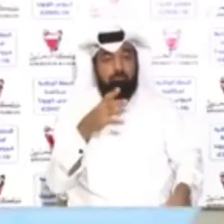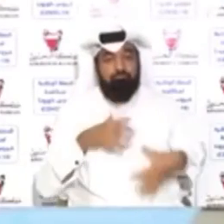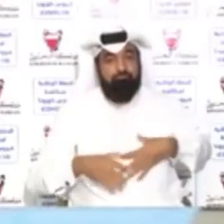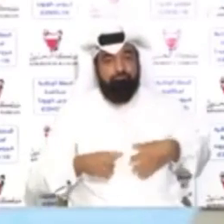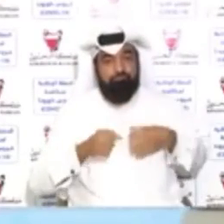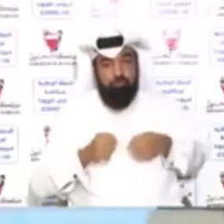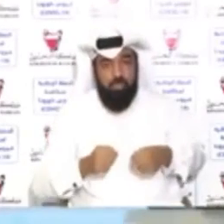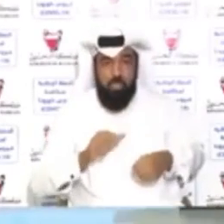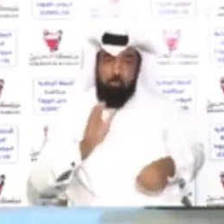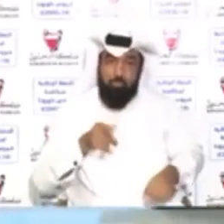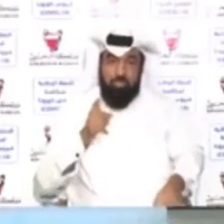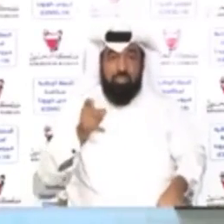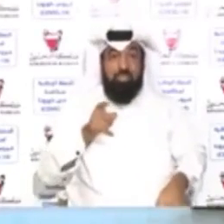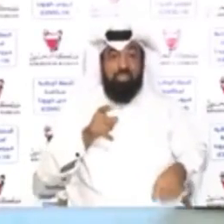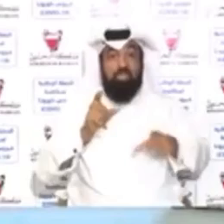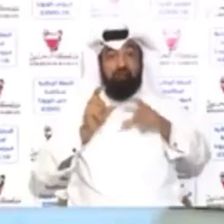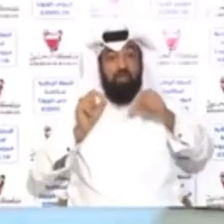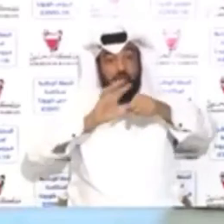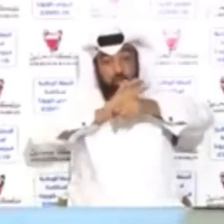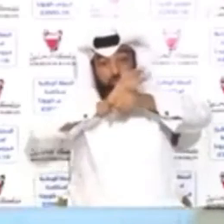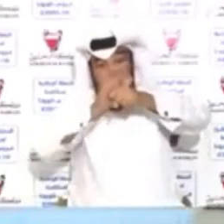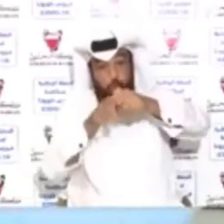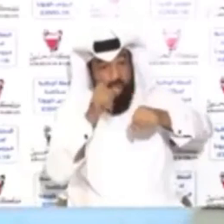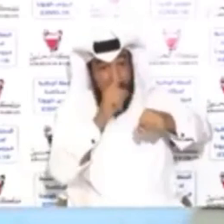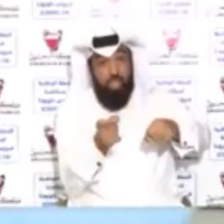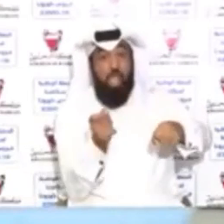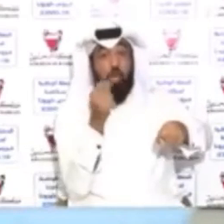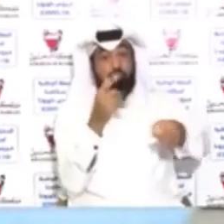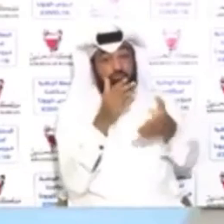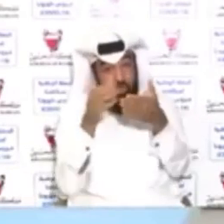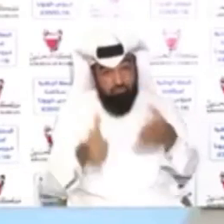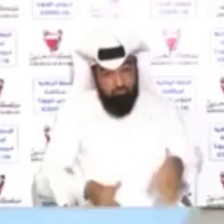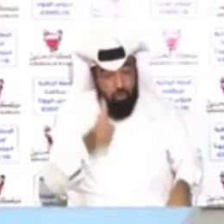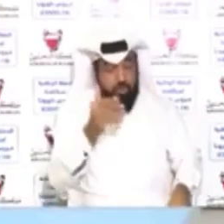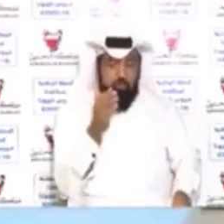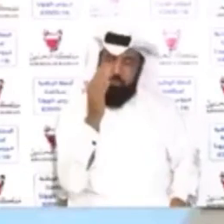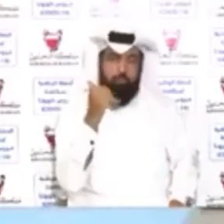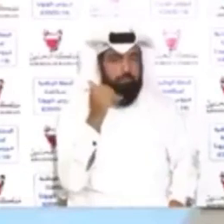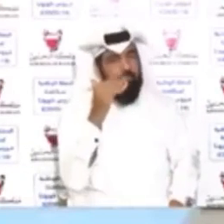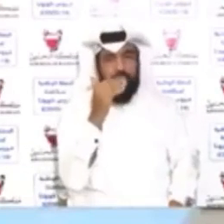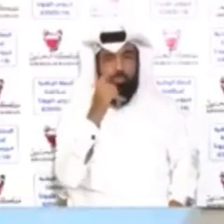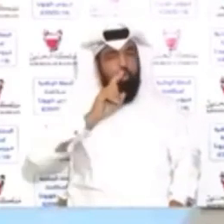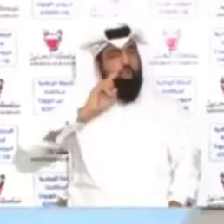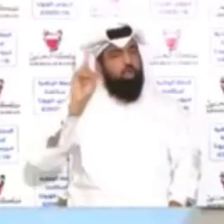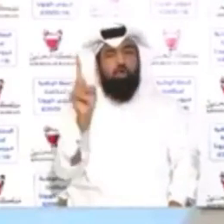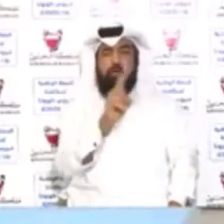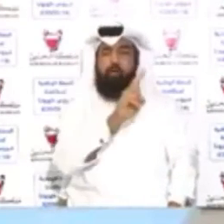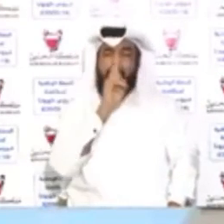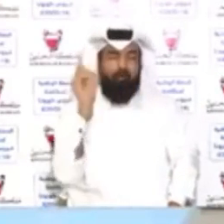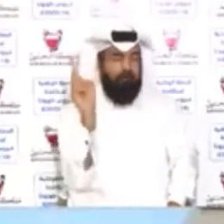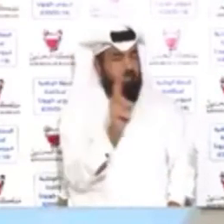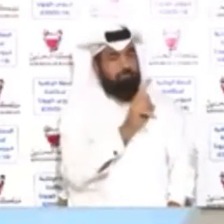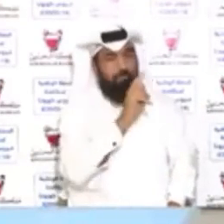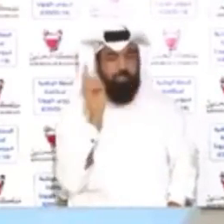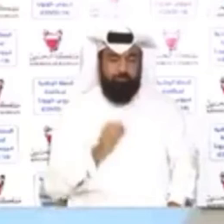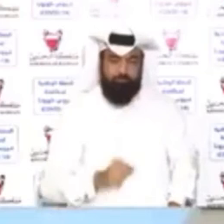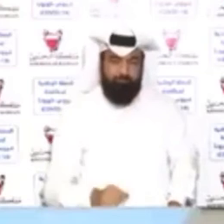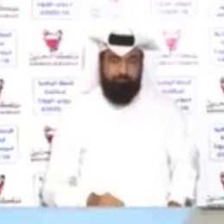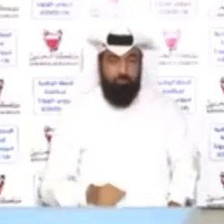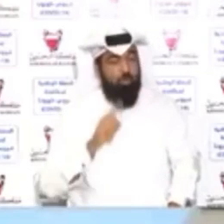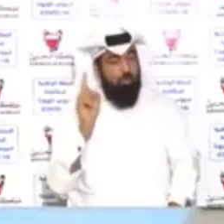نتكلم عن مرض الكوفيد ان ما في دواء خاص اليه، فجميع الادويه اللي تستخدم على مستوى العالم في جميع الدول